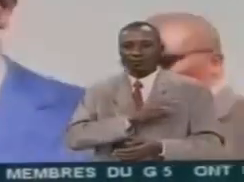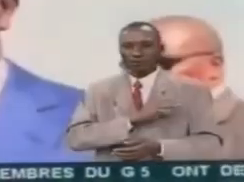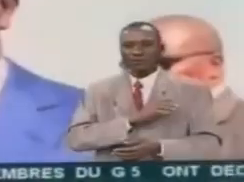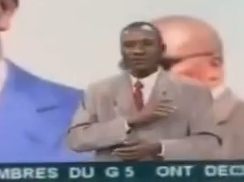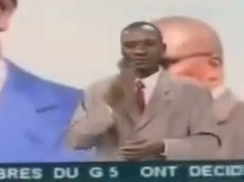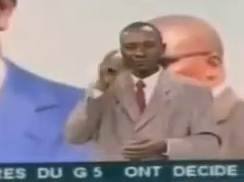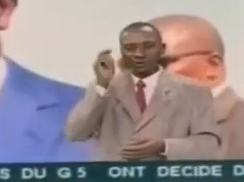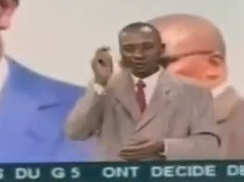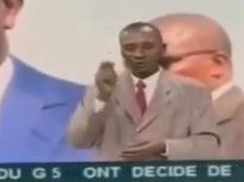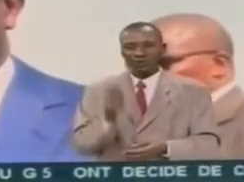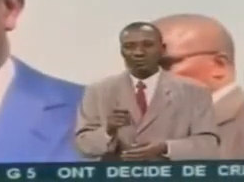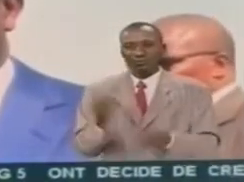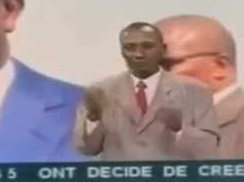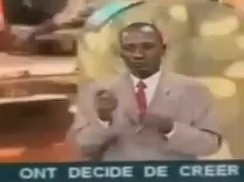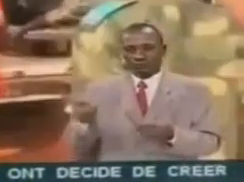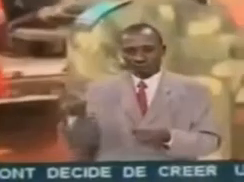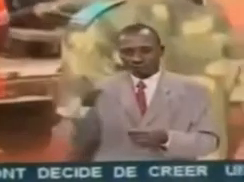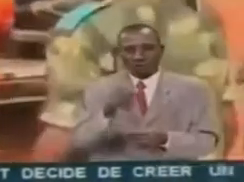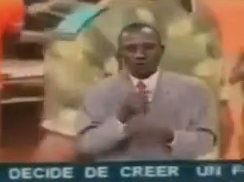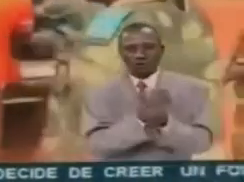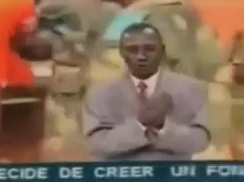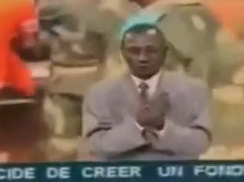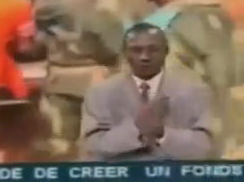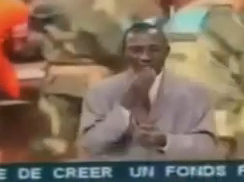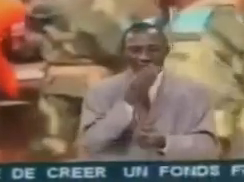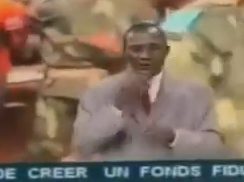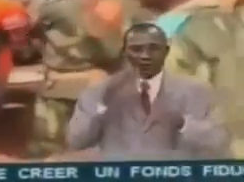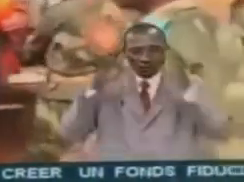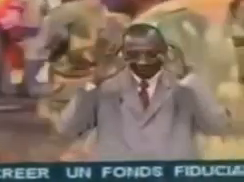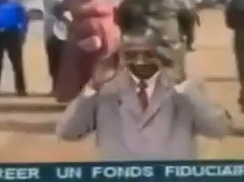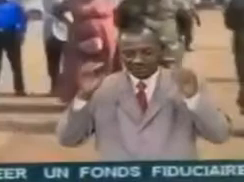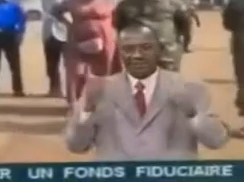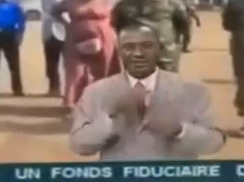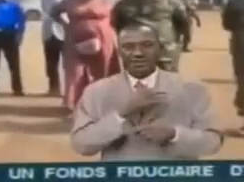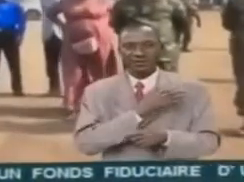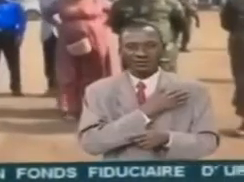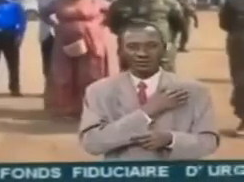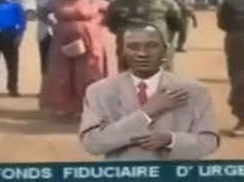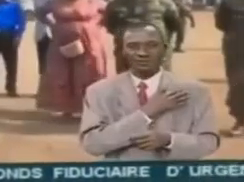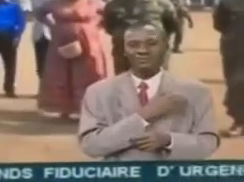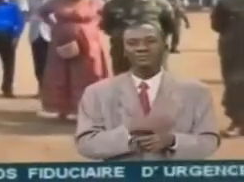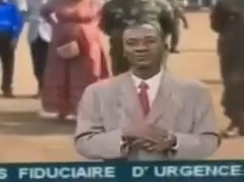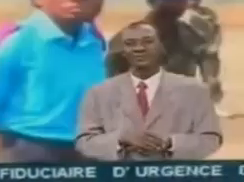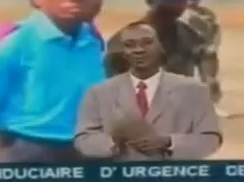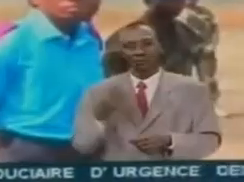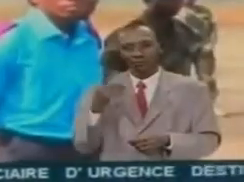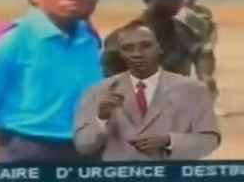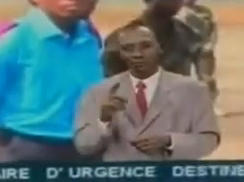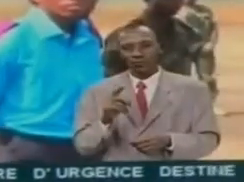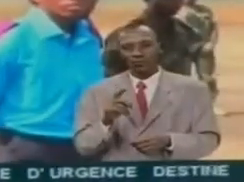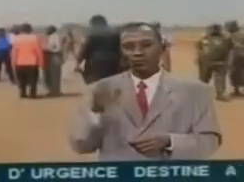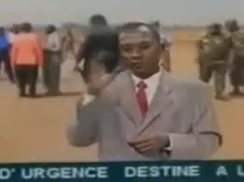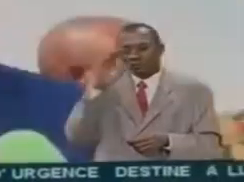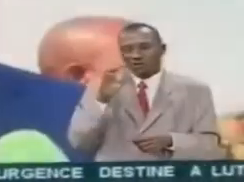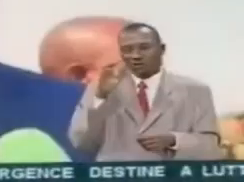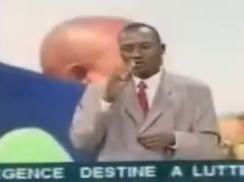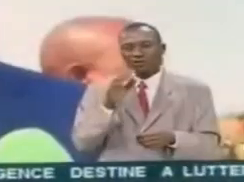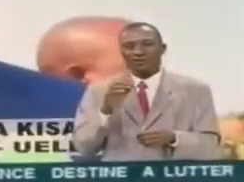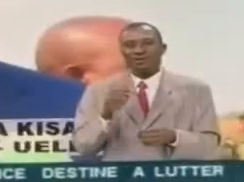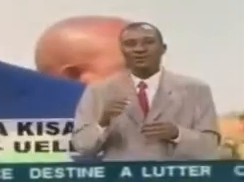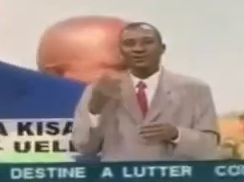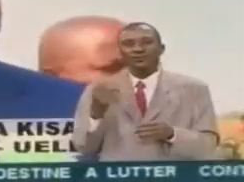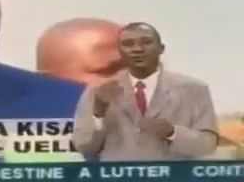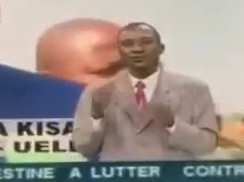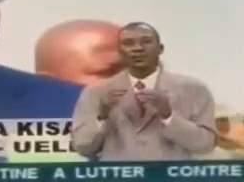chef de l'État, Joseph Kabila Kabange, commandant suprême de FARDC, de garantir la paix et sauvegarder l'intégrité territoriale. Et je